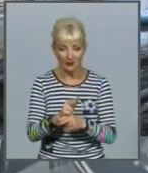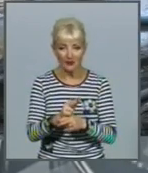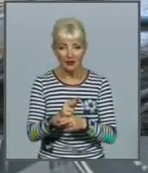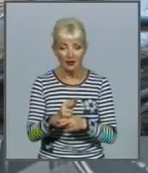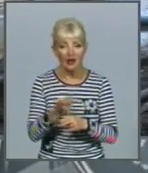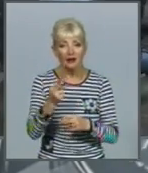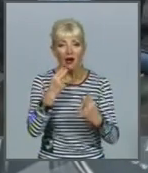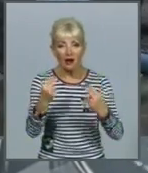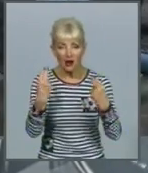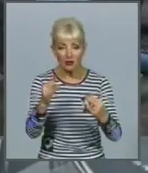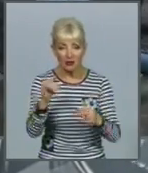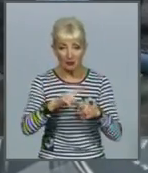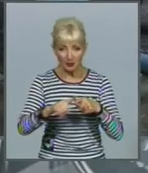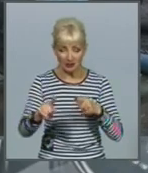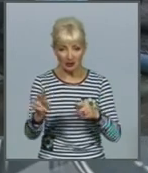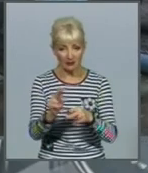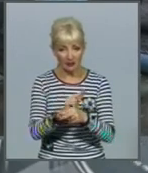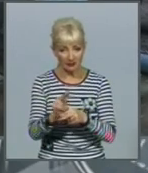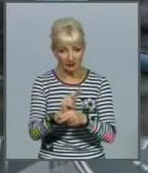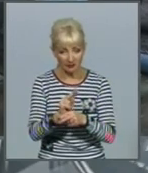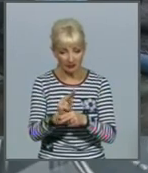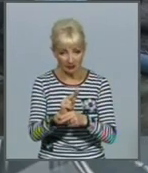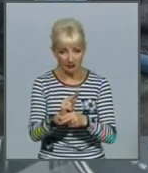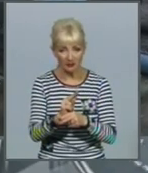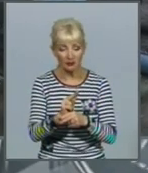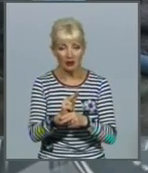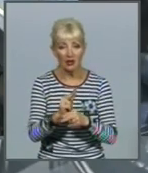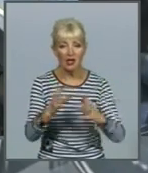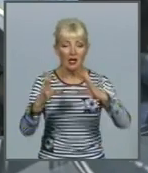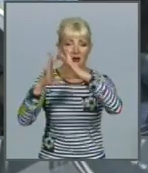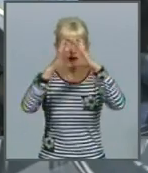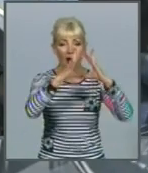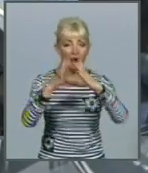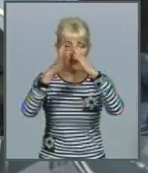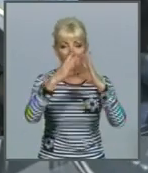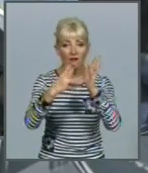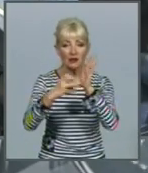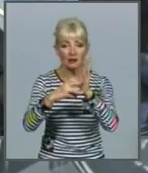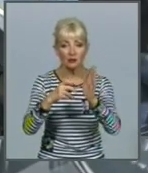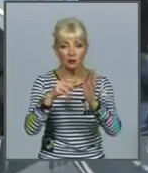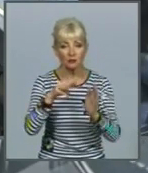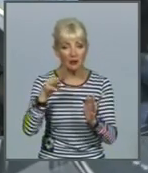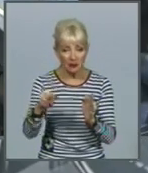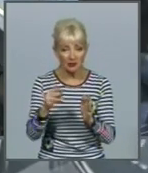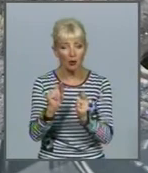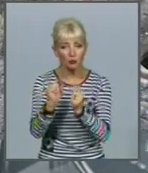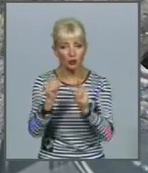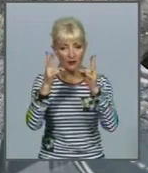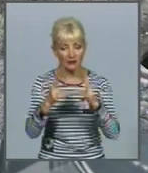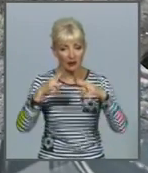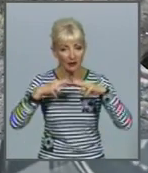швидкої ліквідації прориву трубопроводу діаметром 800 мм задіяні протиаварійна техніка,